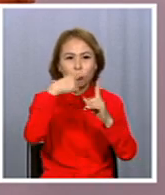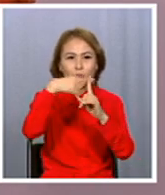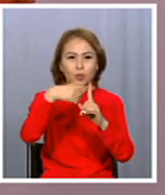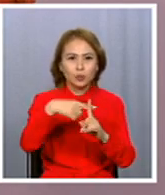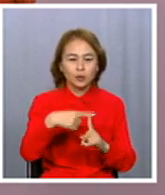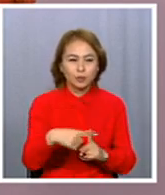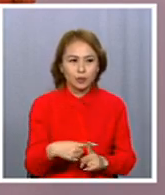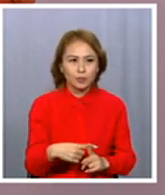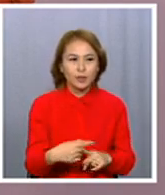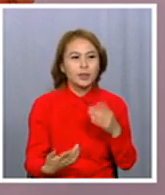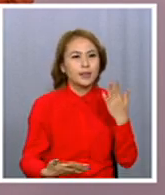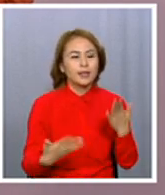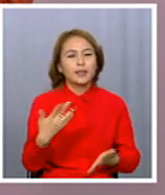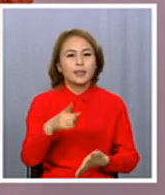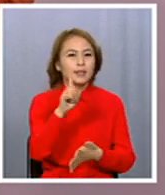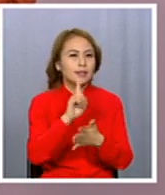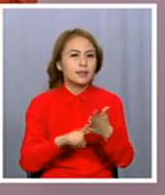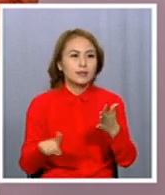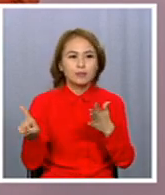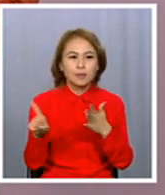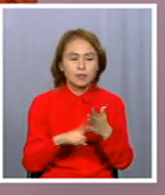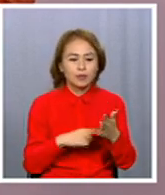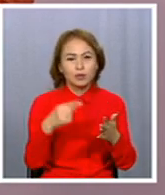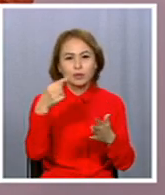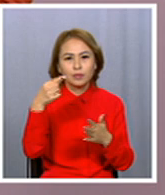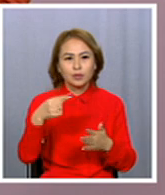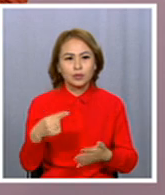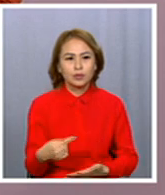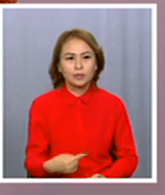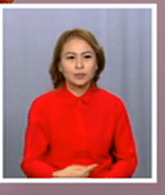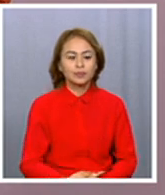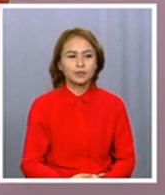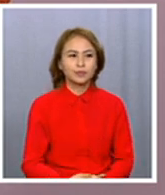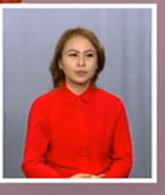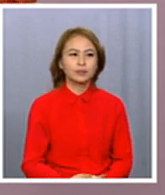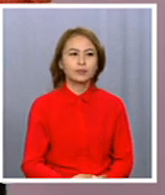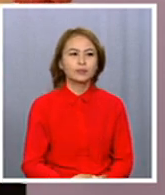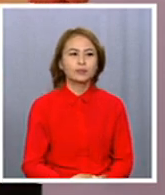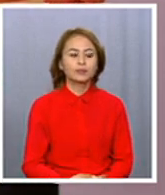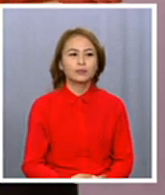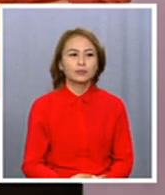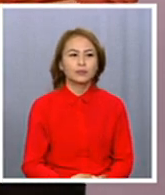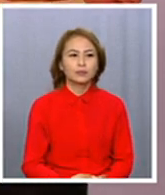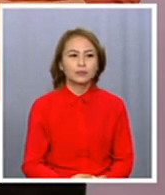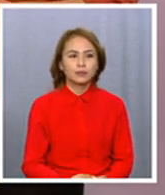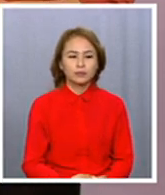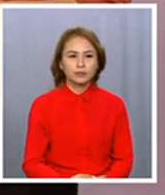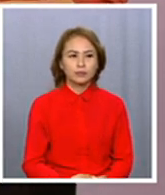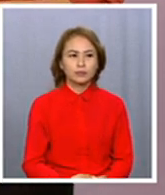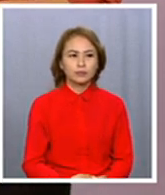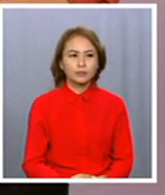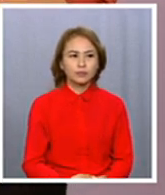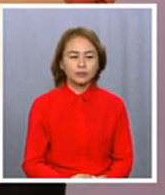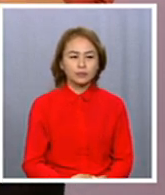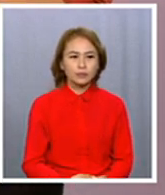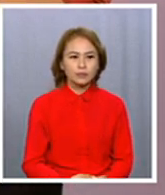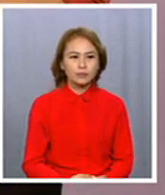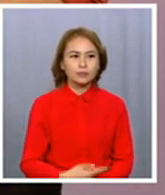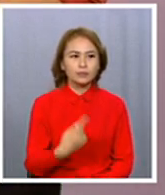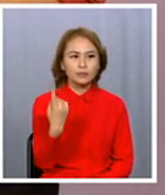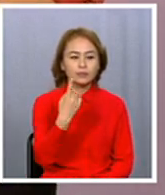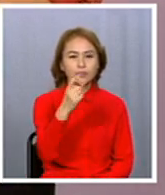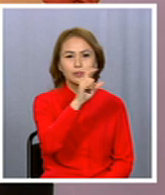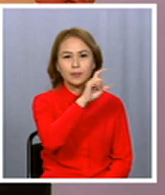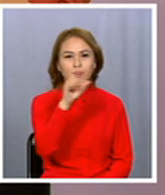қоямыз. Егер берілген мәлімет жалған болса, сенбеймін бағанына минус белгісін қоямыз. Бірінші